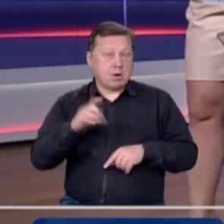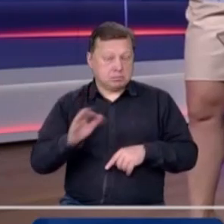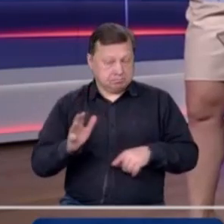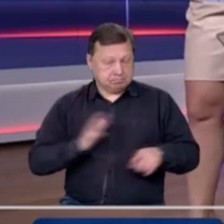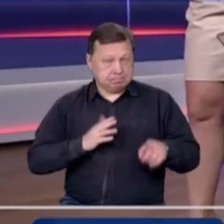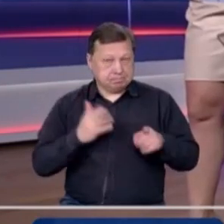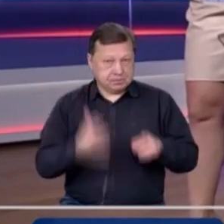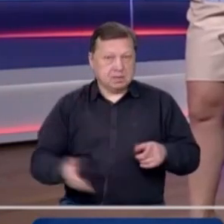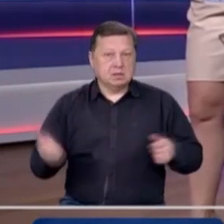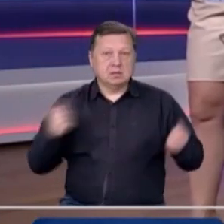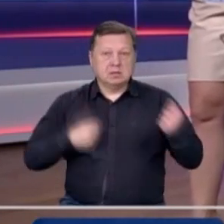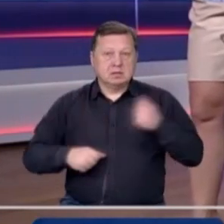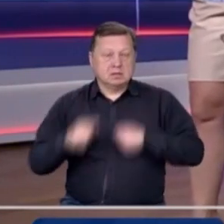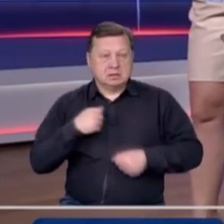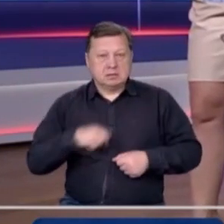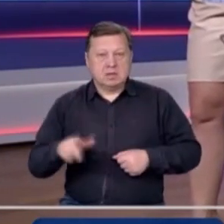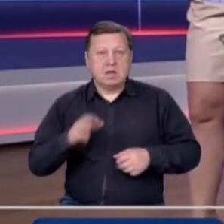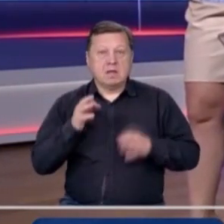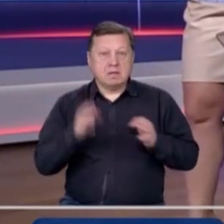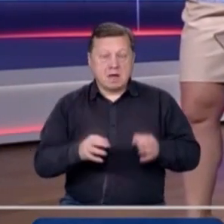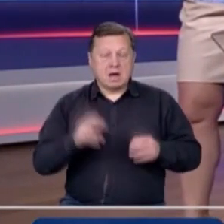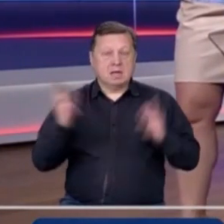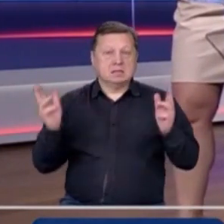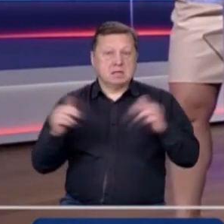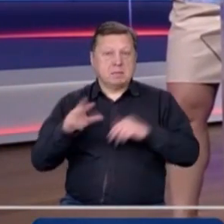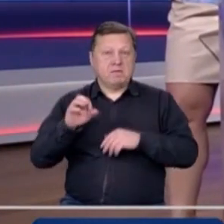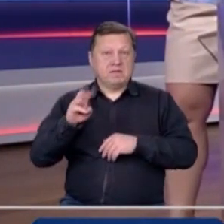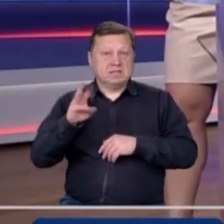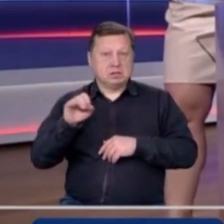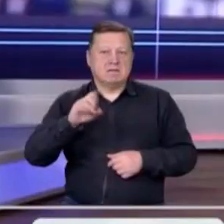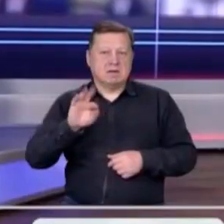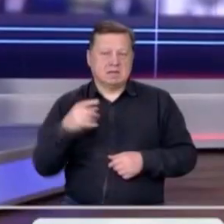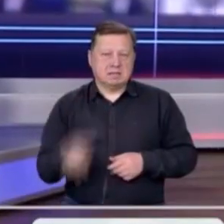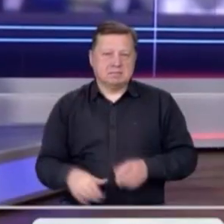które wówczas nosiły, można teraz podziwiać na zamku w Windsorze.